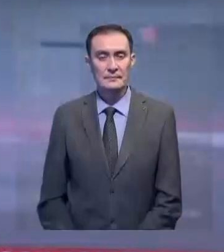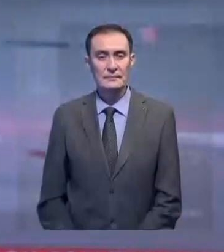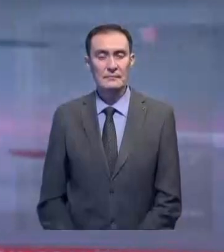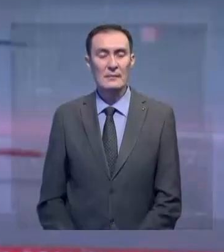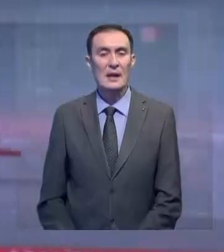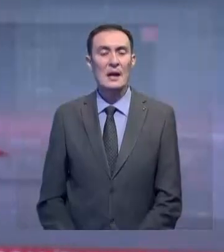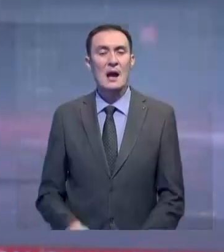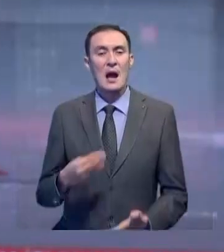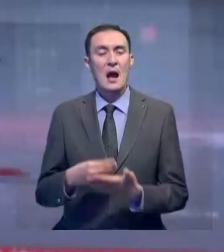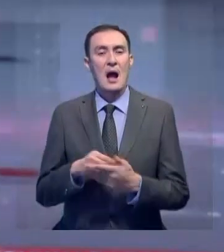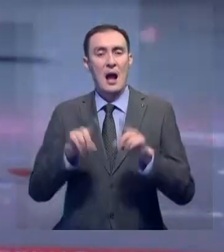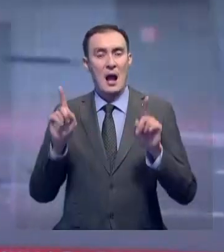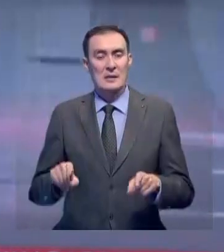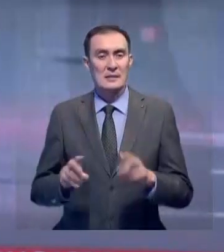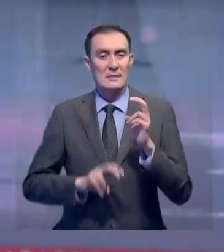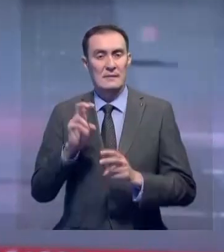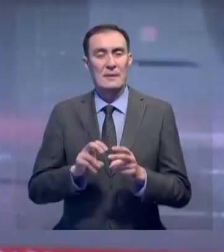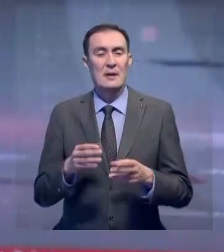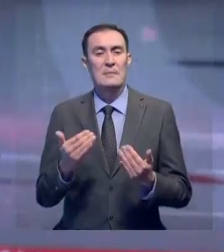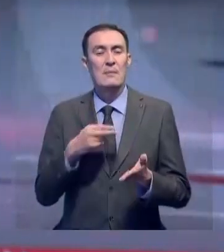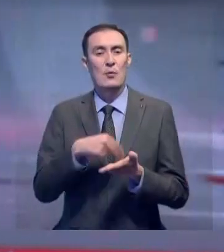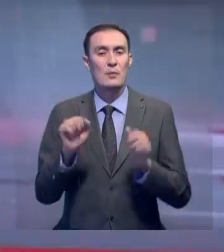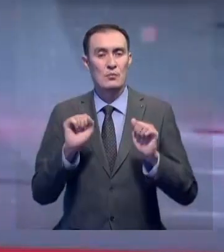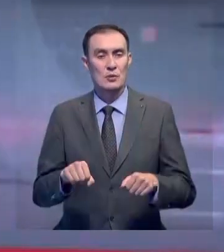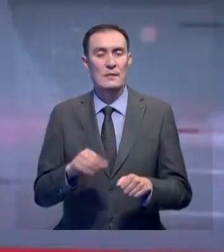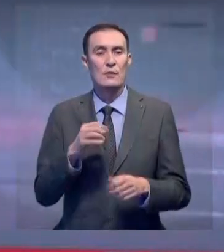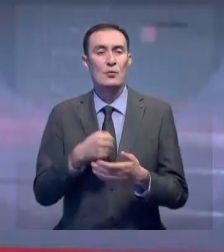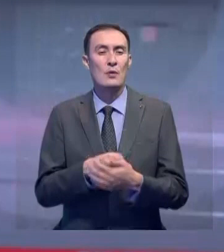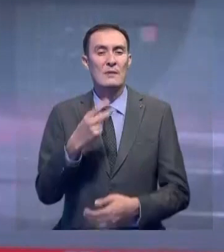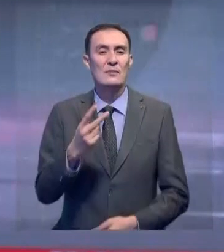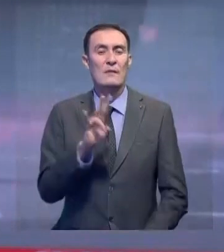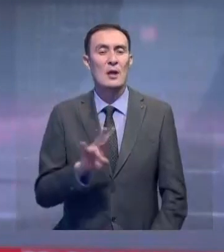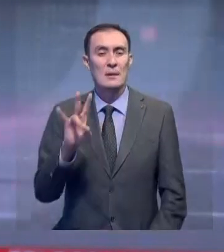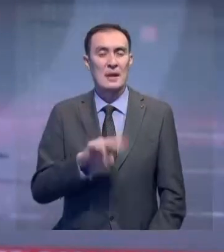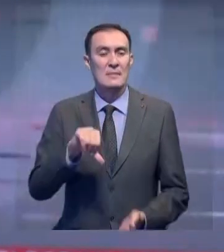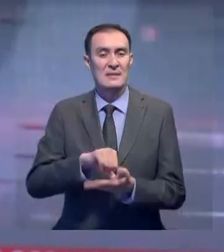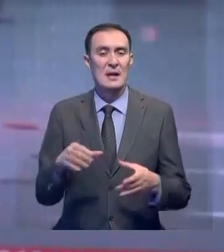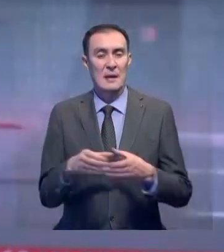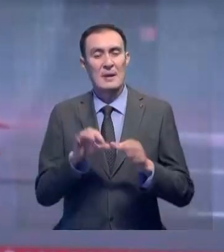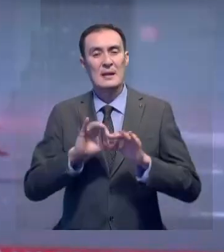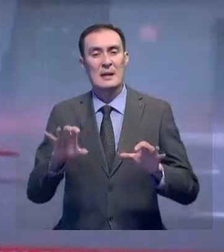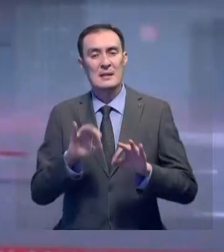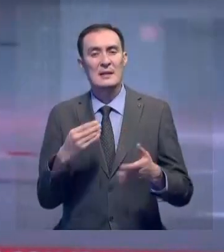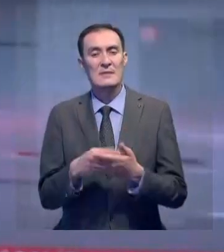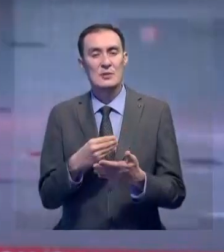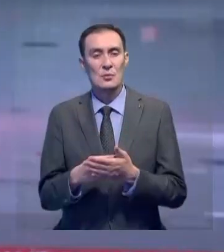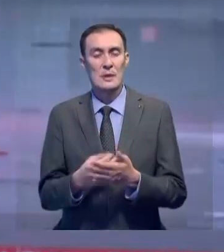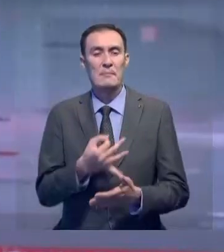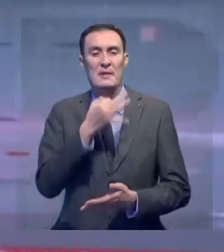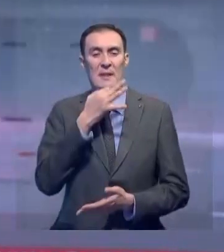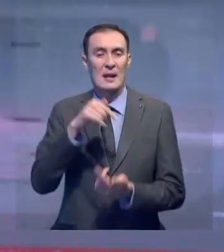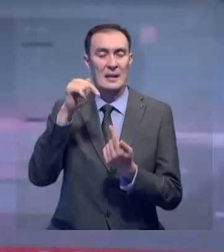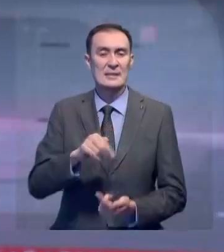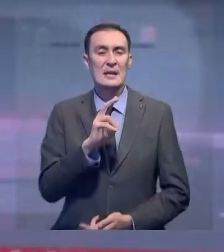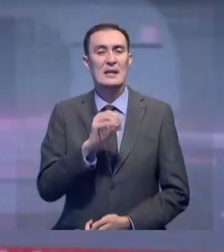акции ведущей энергетической компании доступны для покупки их можно приобрести до 2 ноября представители компании рассказали об инвестиционной